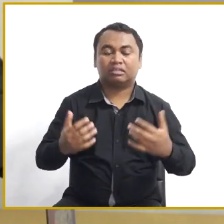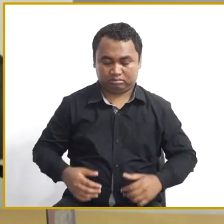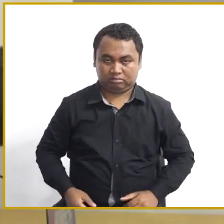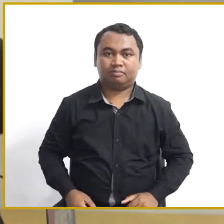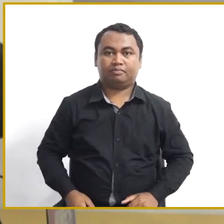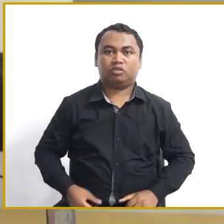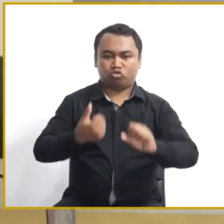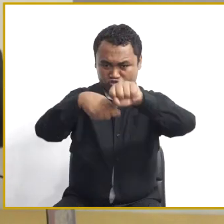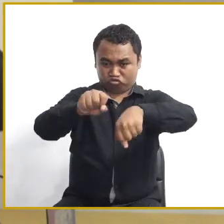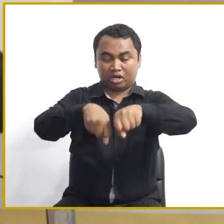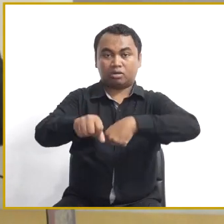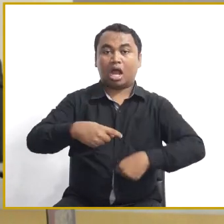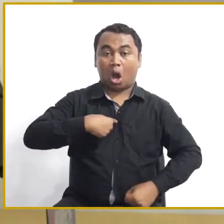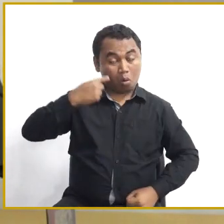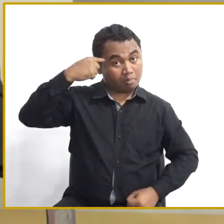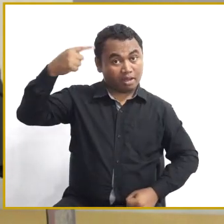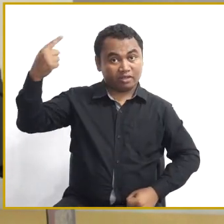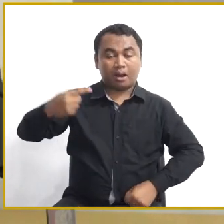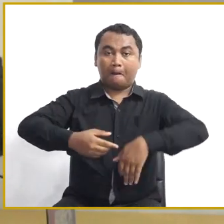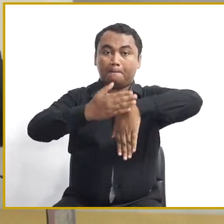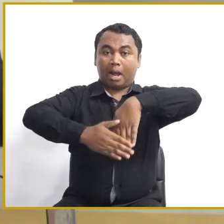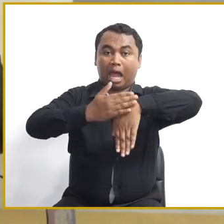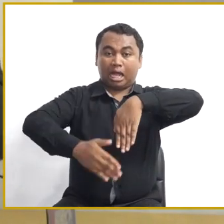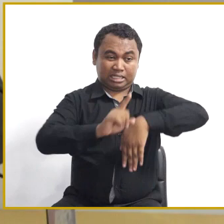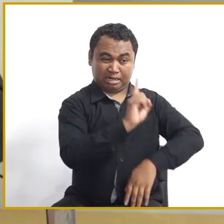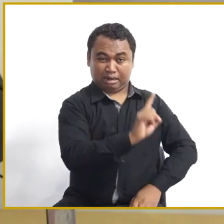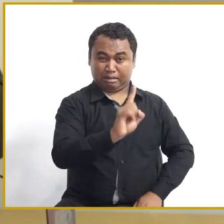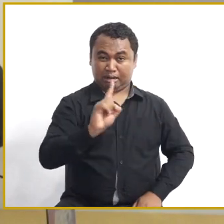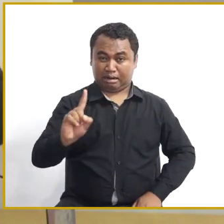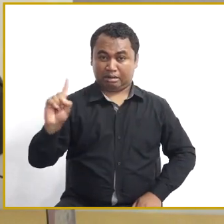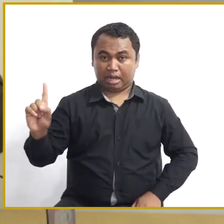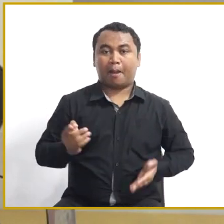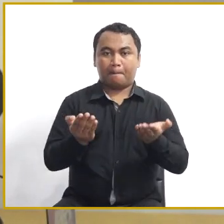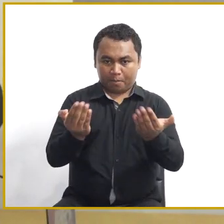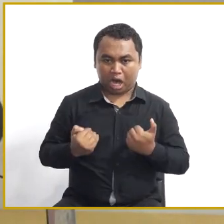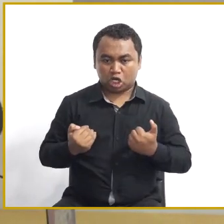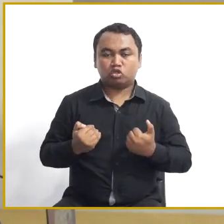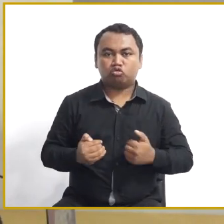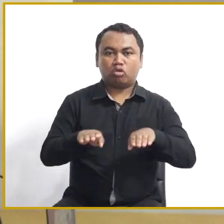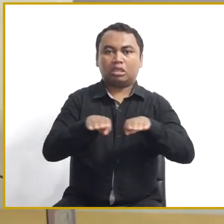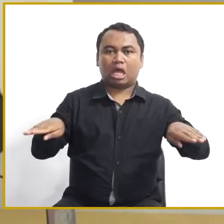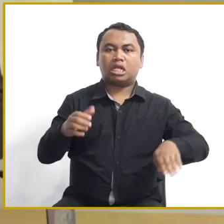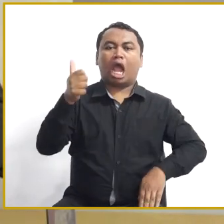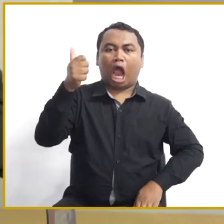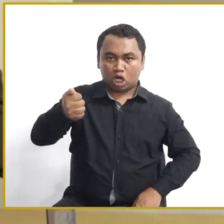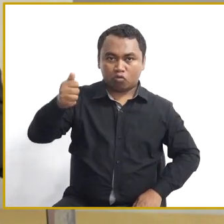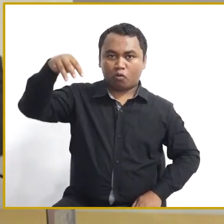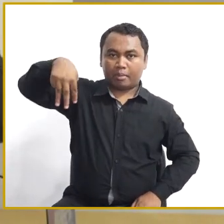Ampiko izany ny malagasy tsirairay dia omena tany arivo metatra